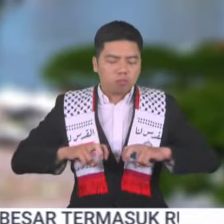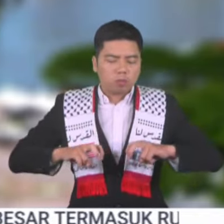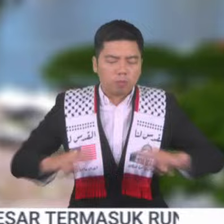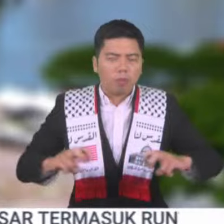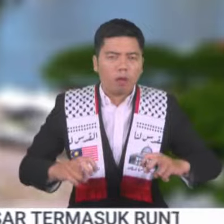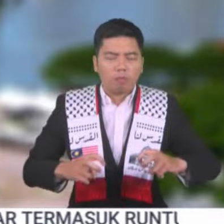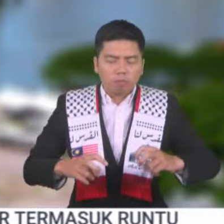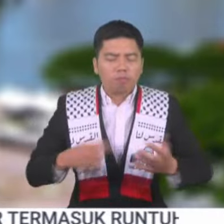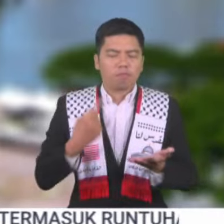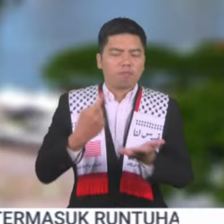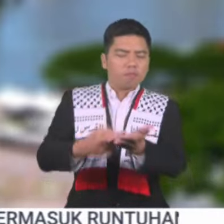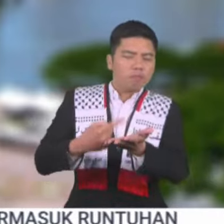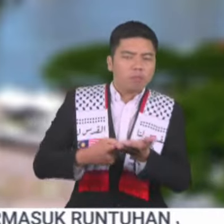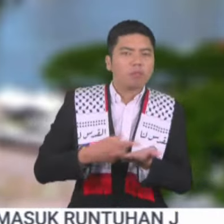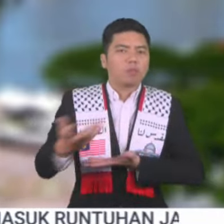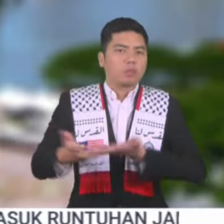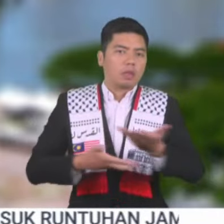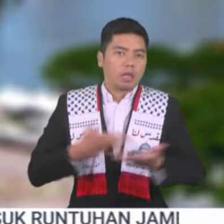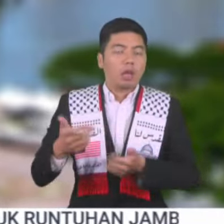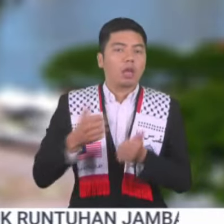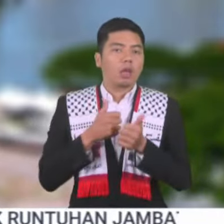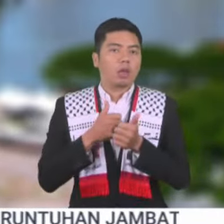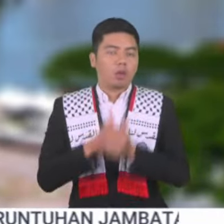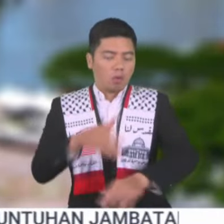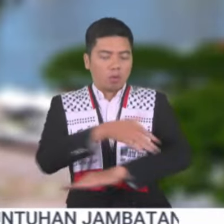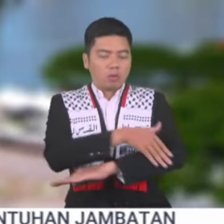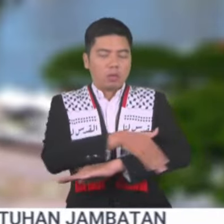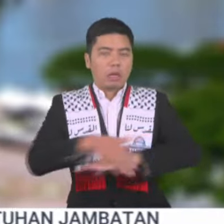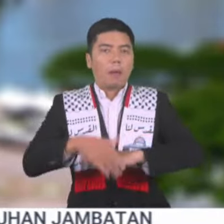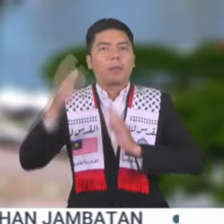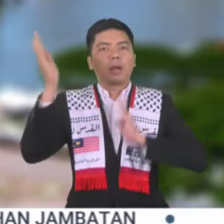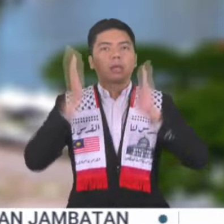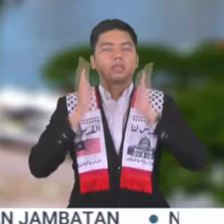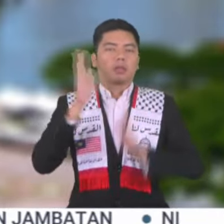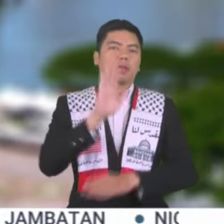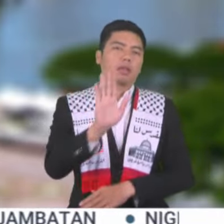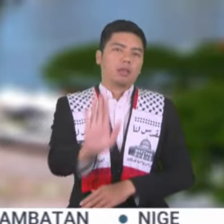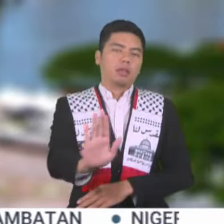serta berbincang dalam suasana berlandaskan konsep Malaysia Madani.